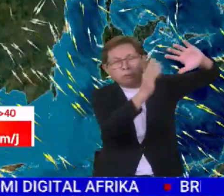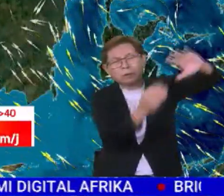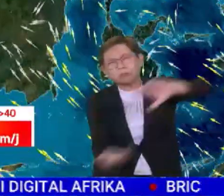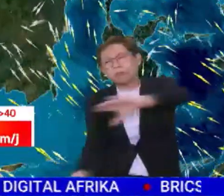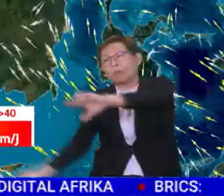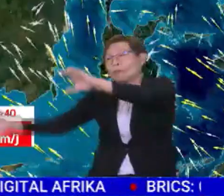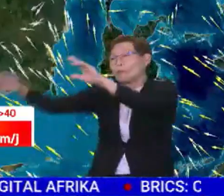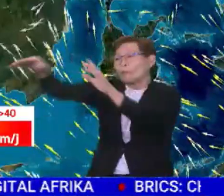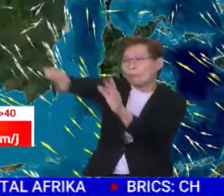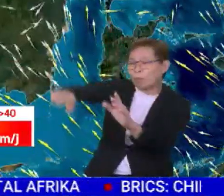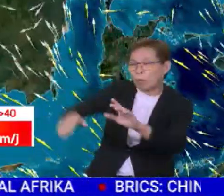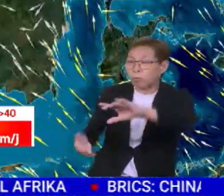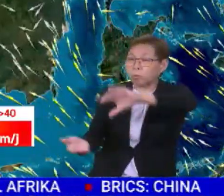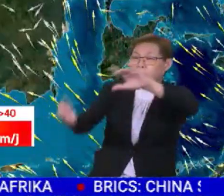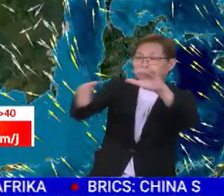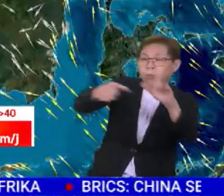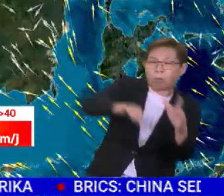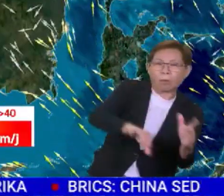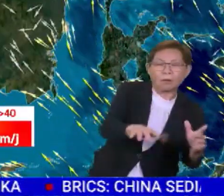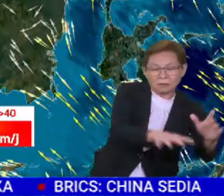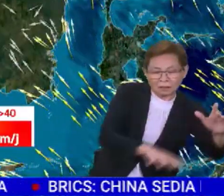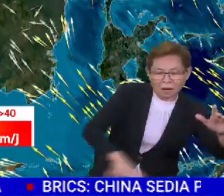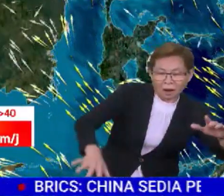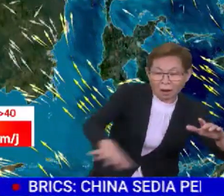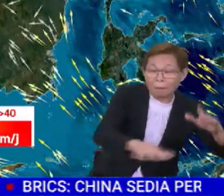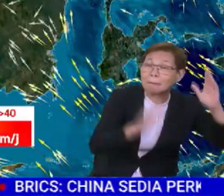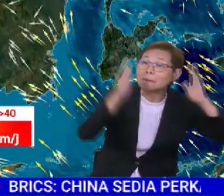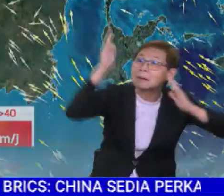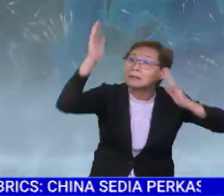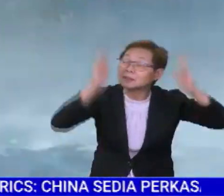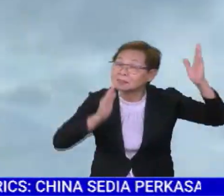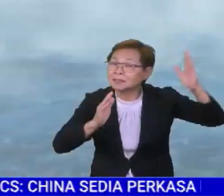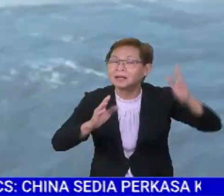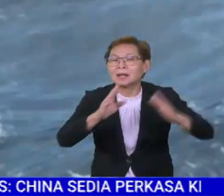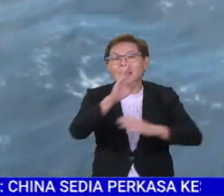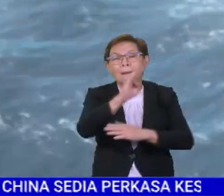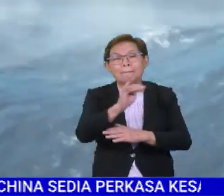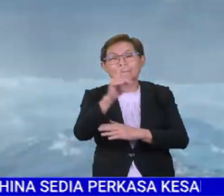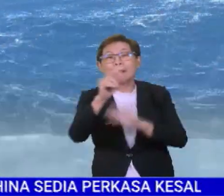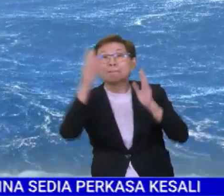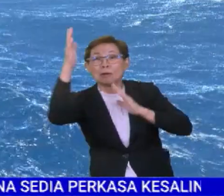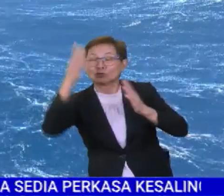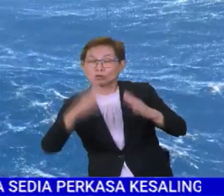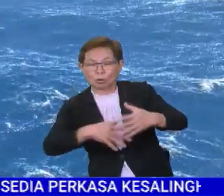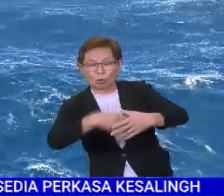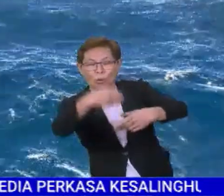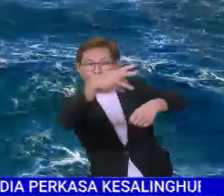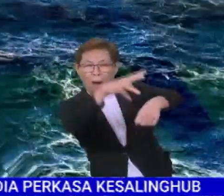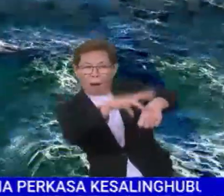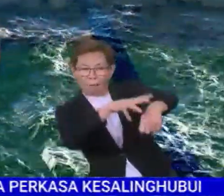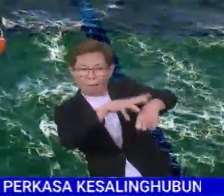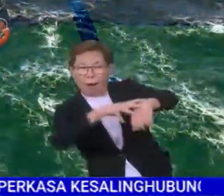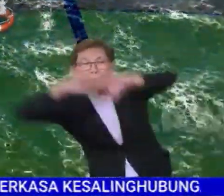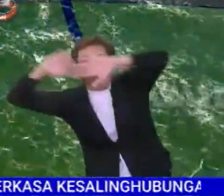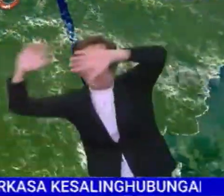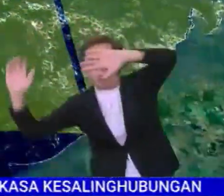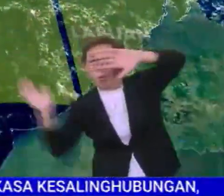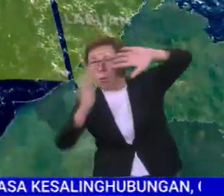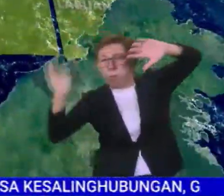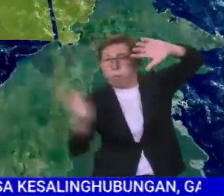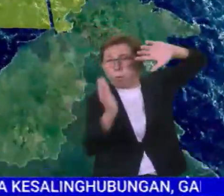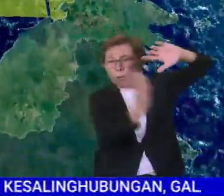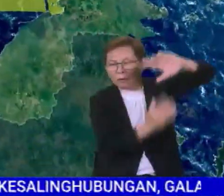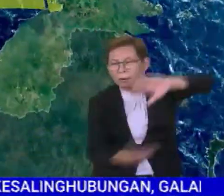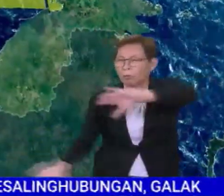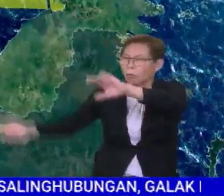bergelora melibatkan kawasan perairan rantau negara. Oleh itu, Jabatan Meteorologi Malaysia telah mengeluarkan amaran angin kencang dan